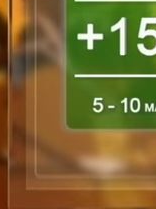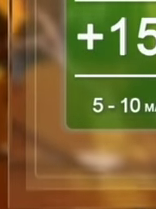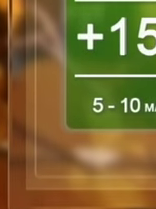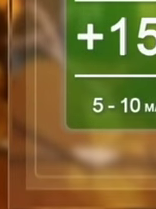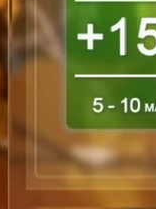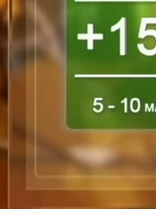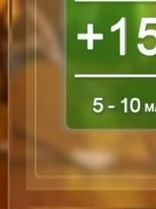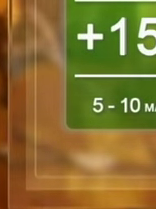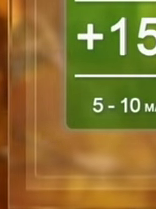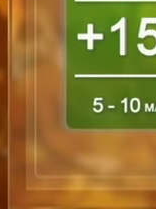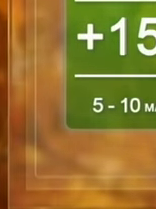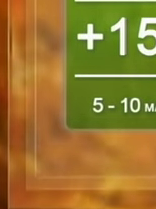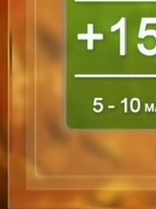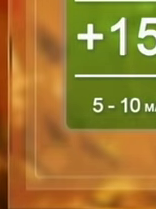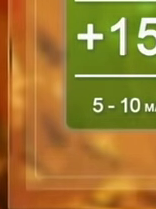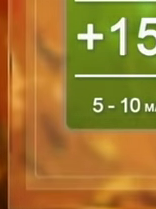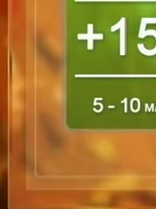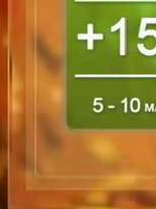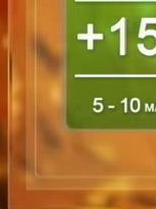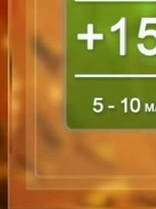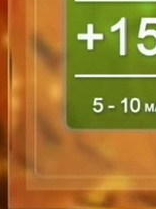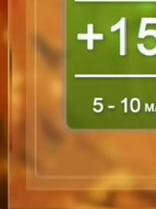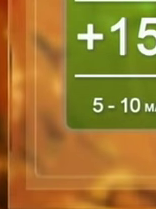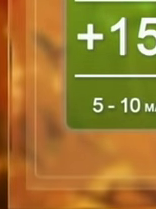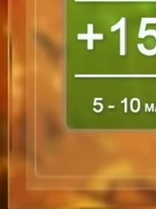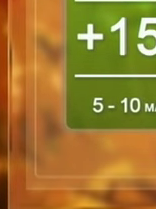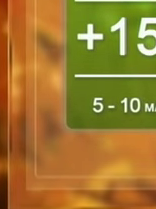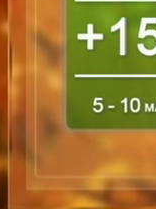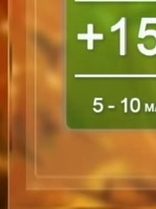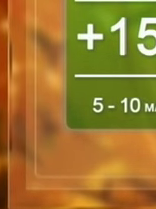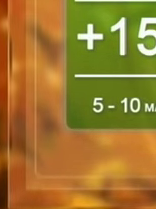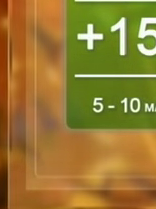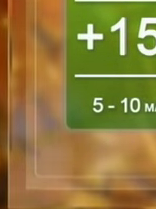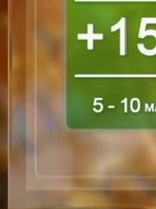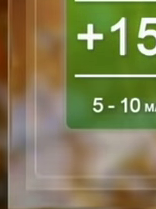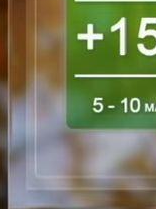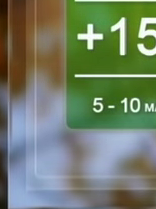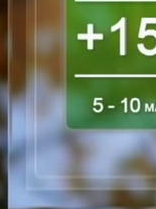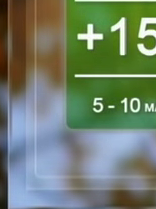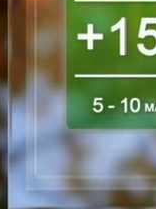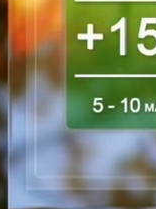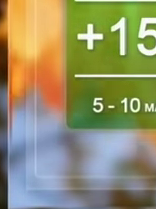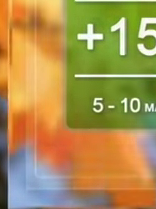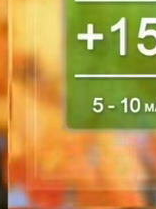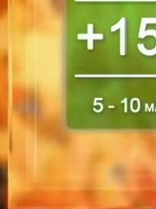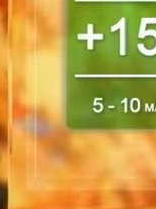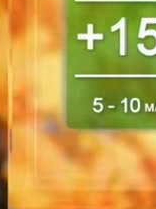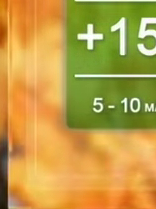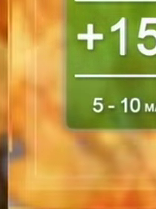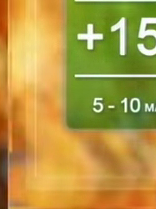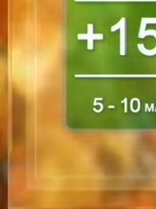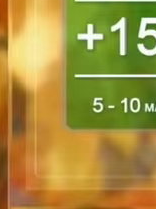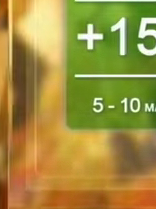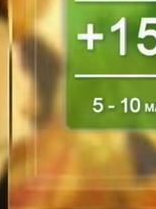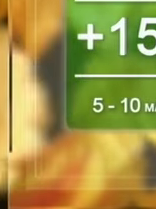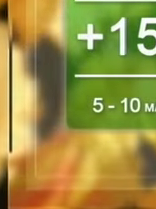слабкий туман. Вітер східного напрямку 5-10 метрів за секунду. Температура повітря в області вночі